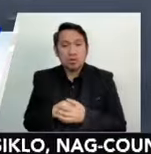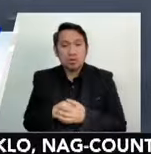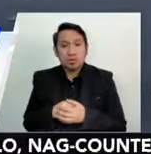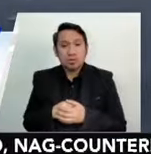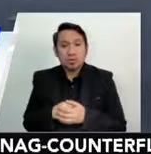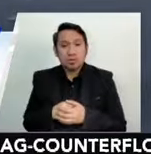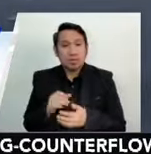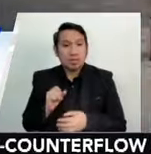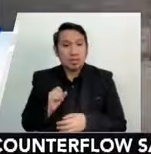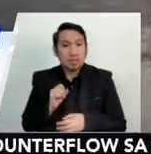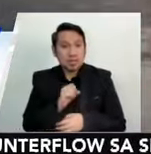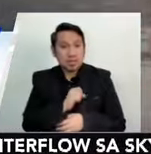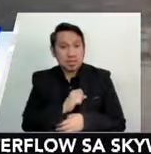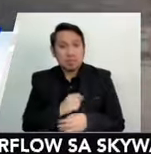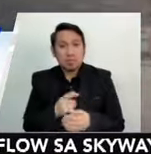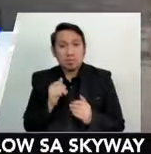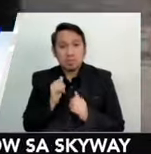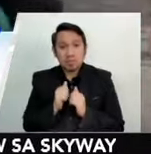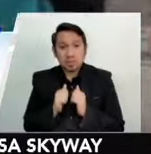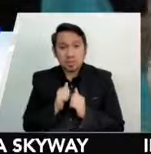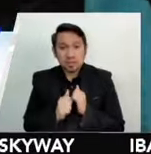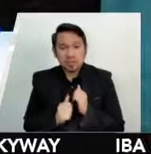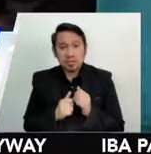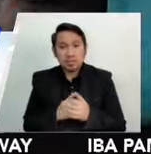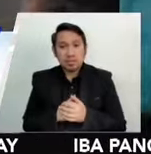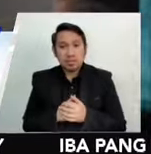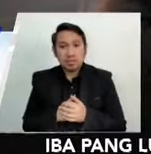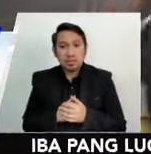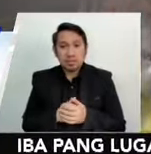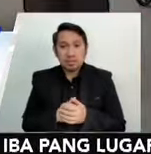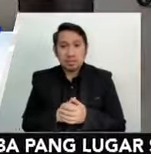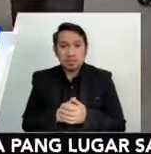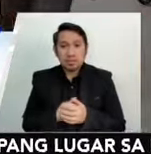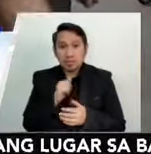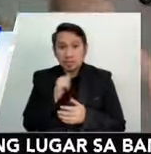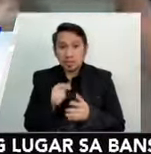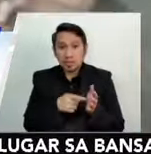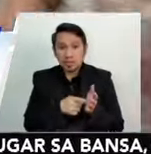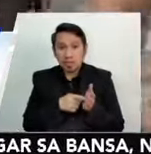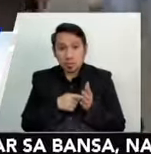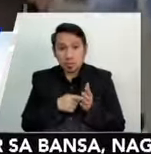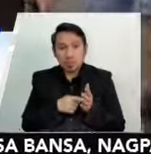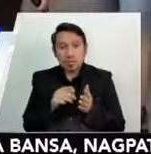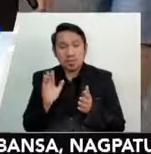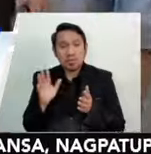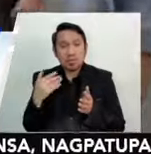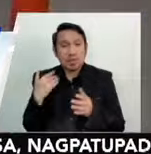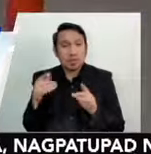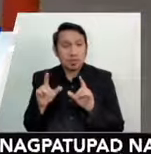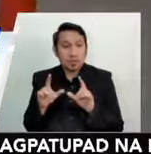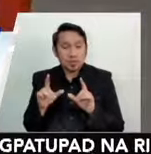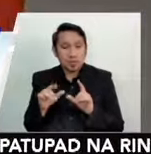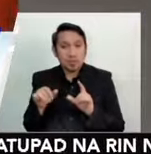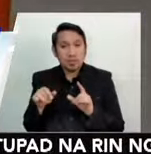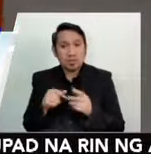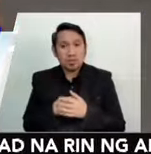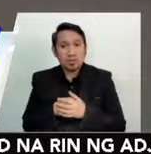sabihin yan ay hindi dapat mamandato yung ating mga prangkisa ng isang executive order sa ilalim